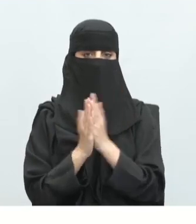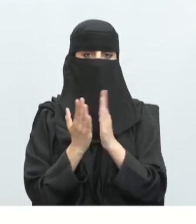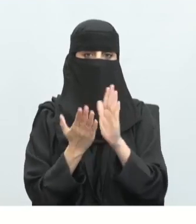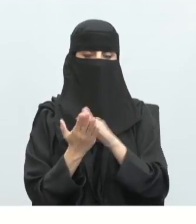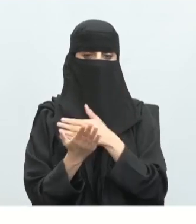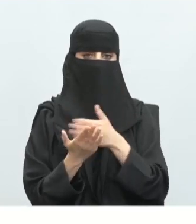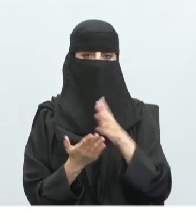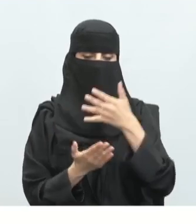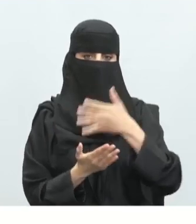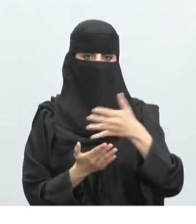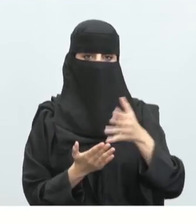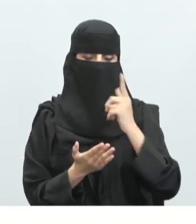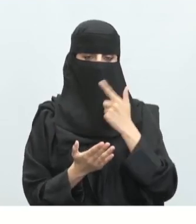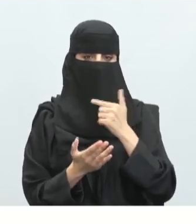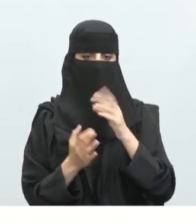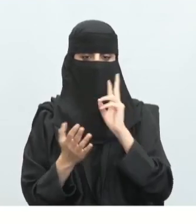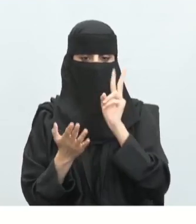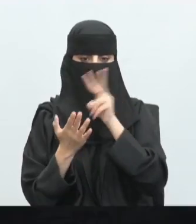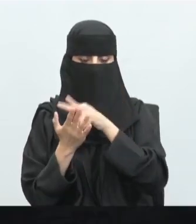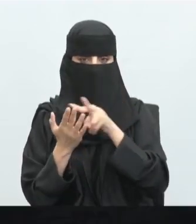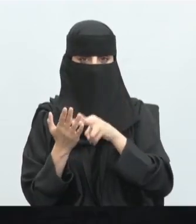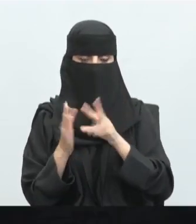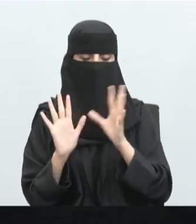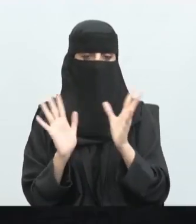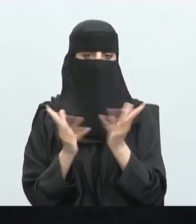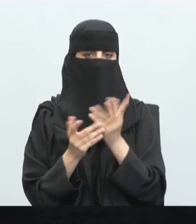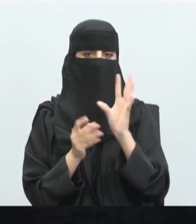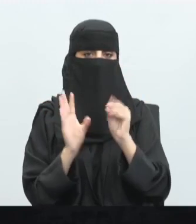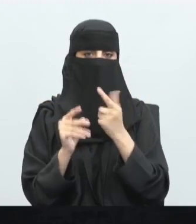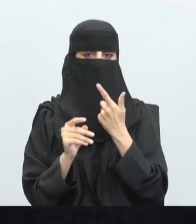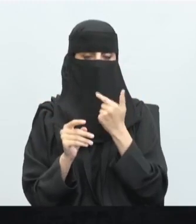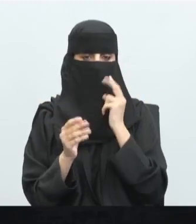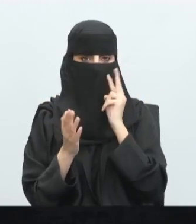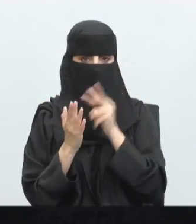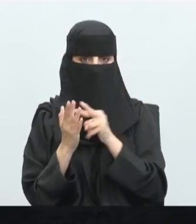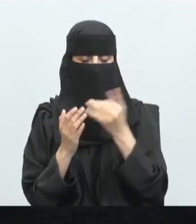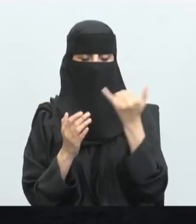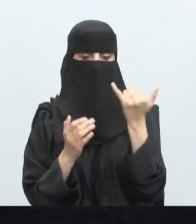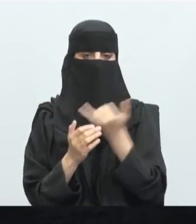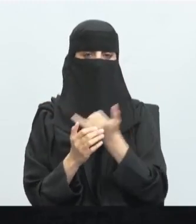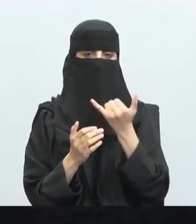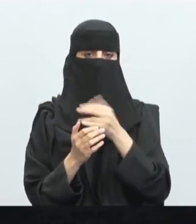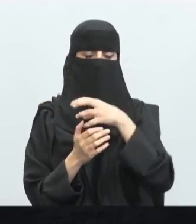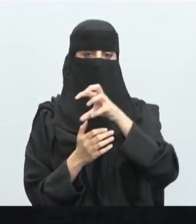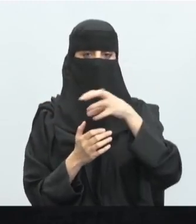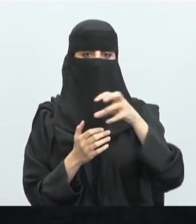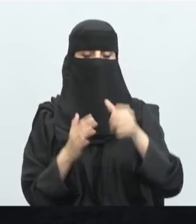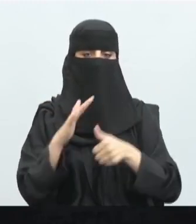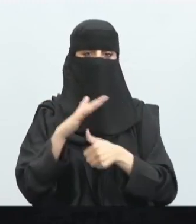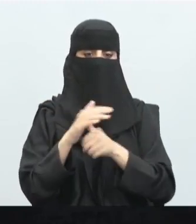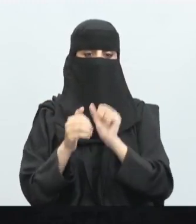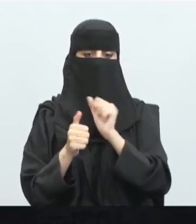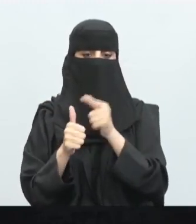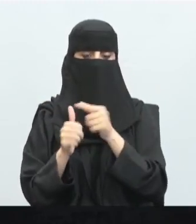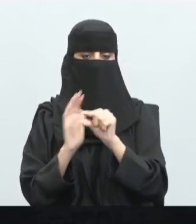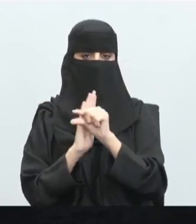ا اذا اردت ان اقرا اي قصه يجب ان اتعرف على اشياء رئيسيه في القصه وهي